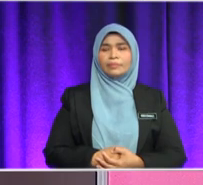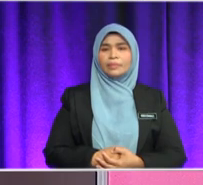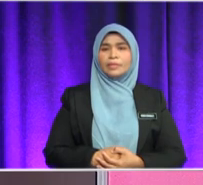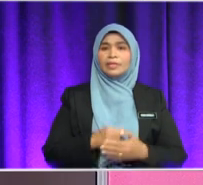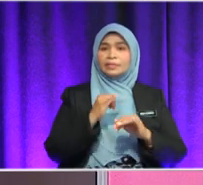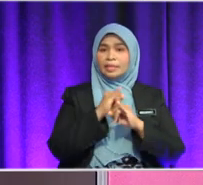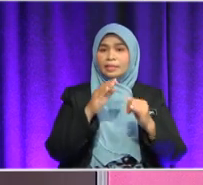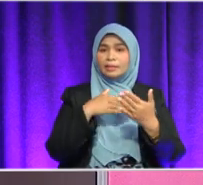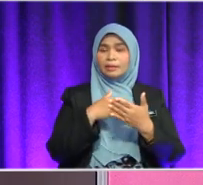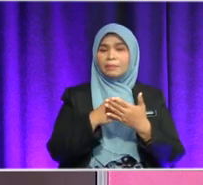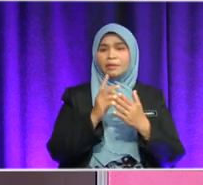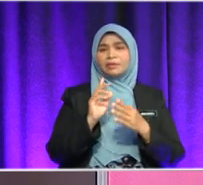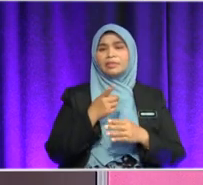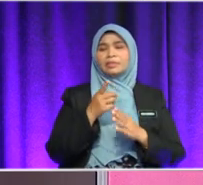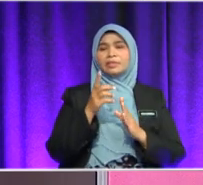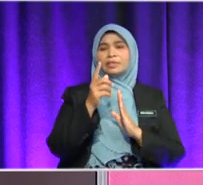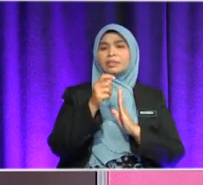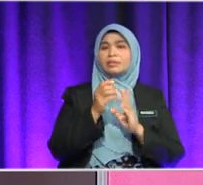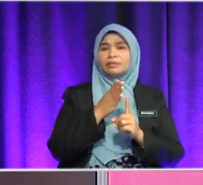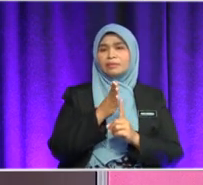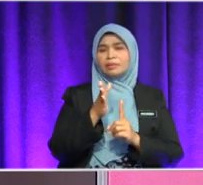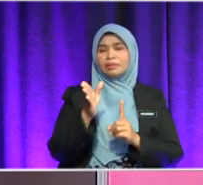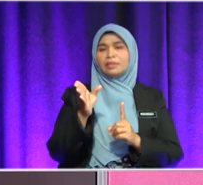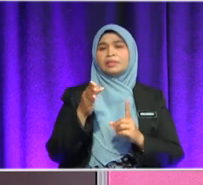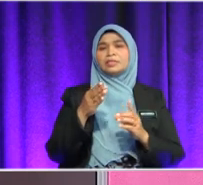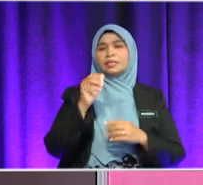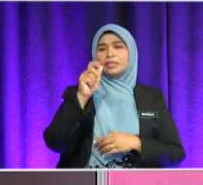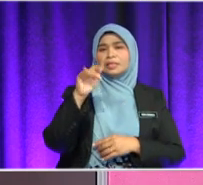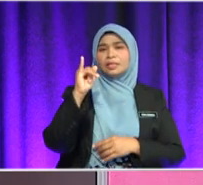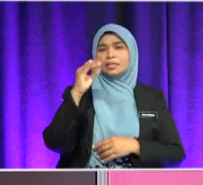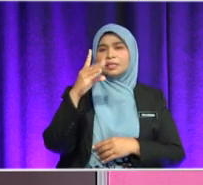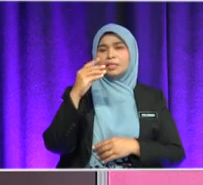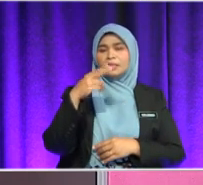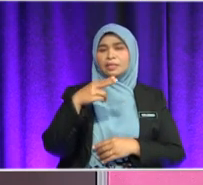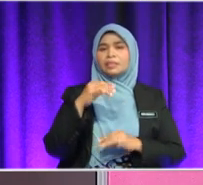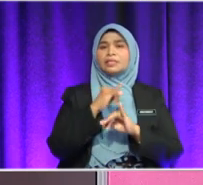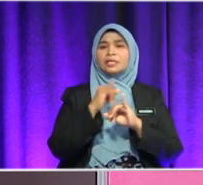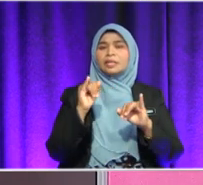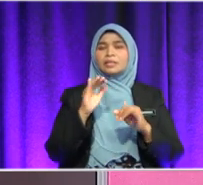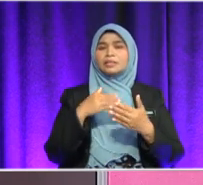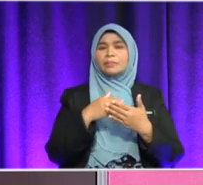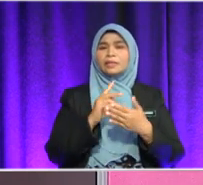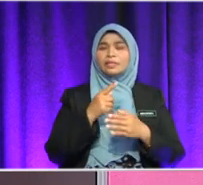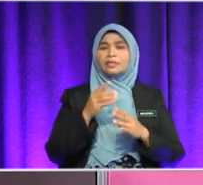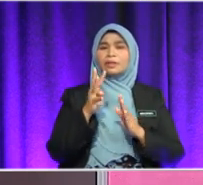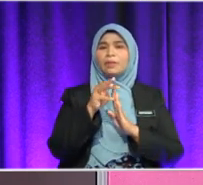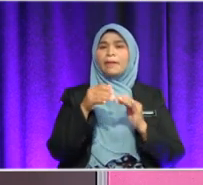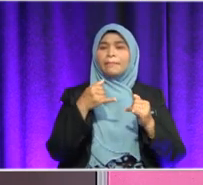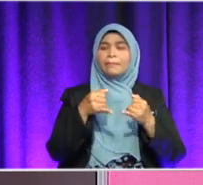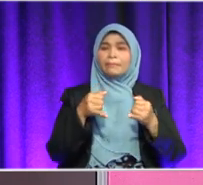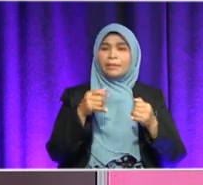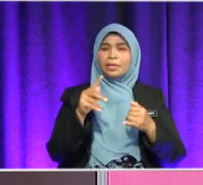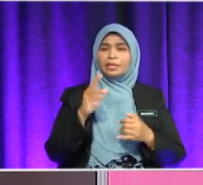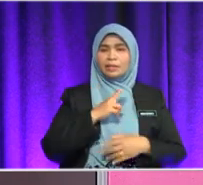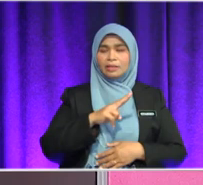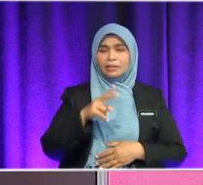sampai tergelincir akidah kita jangan sampai tergelincing jangan sampai kita mempersendahkan agama sebab